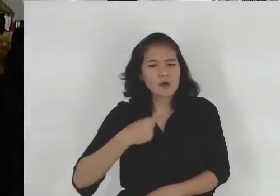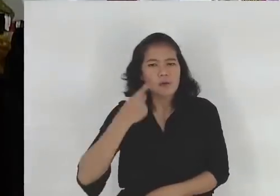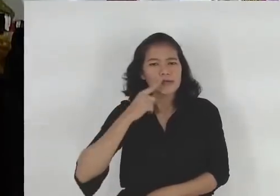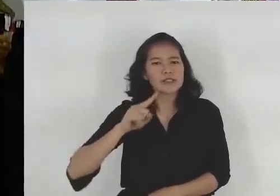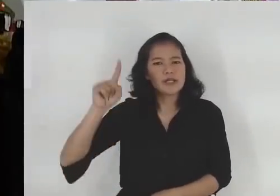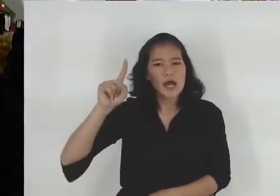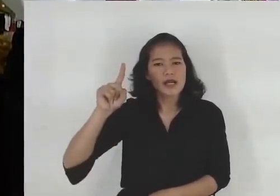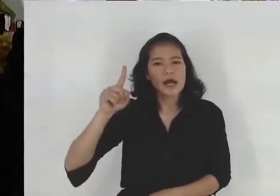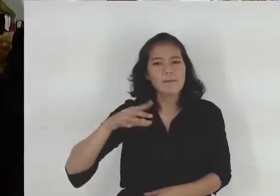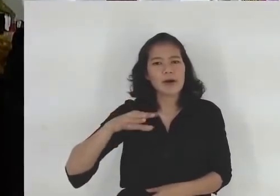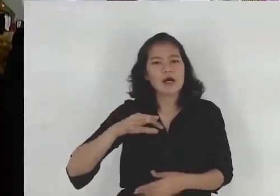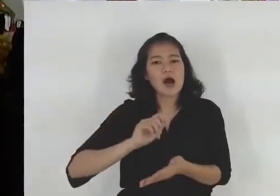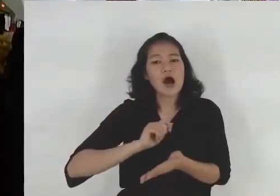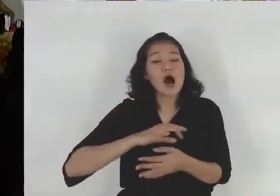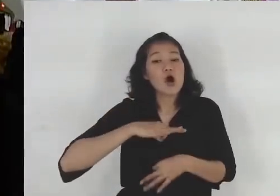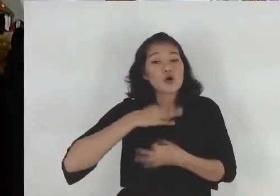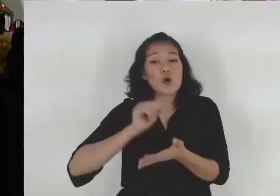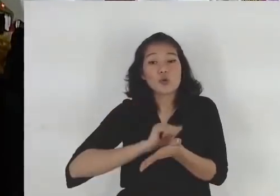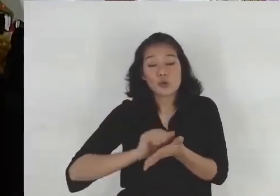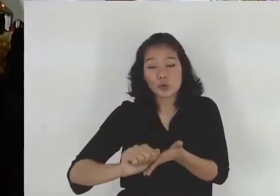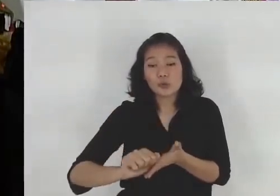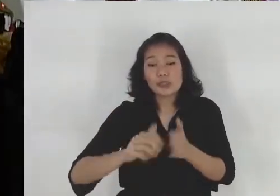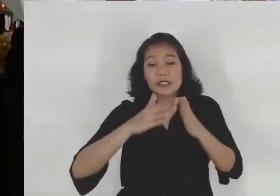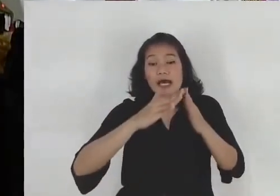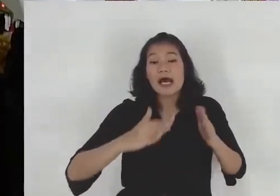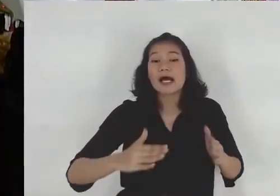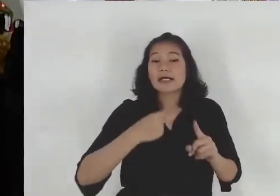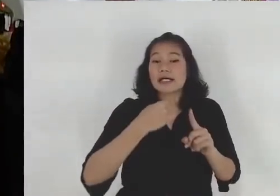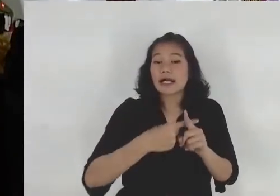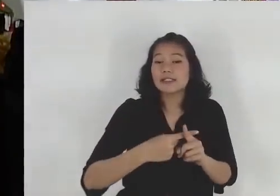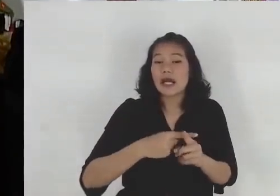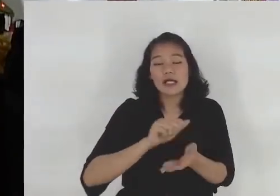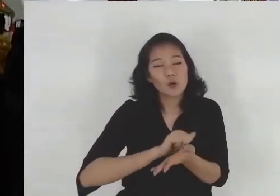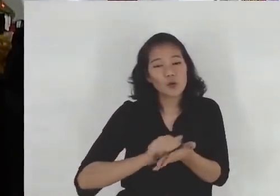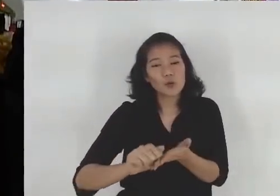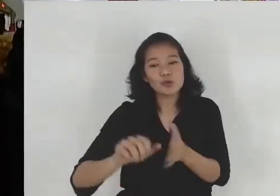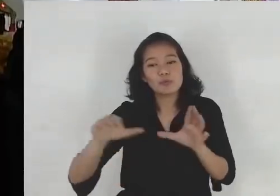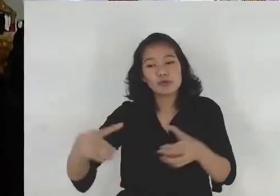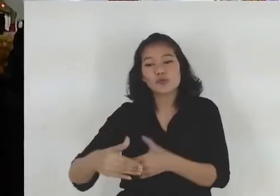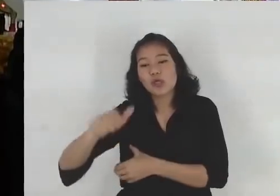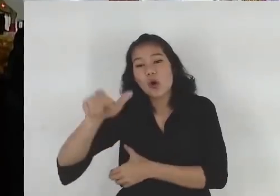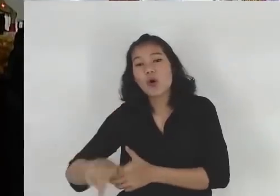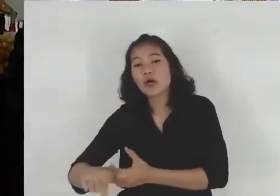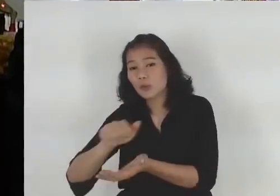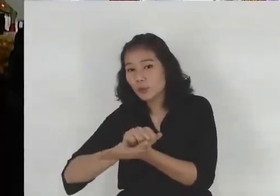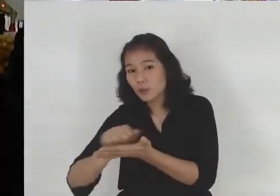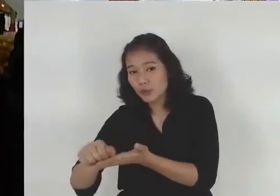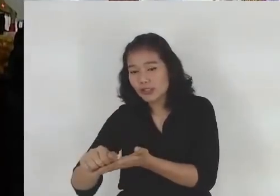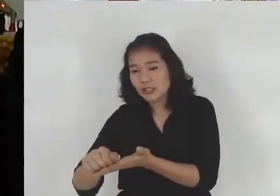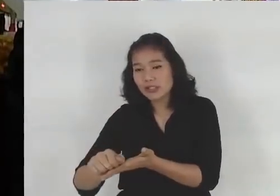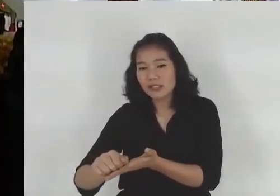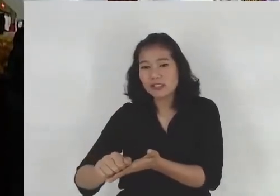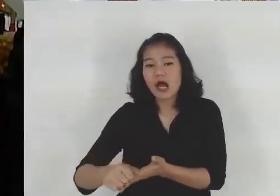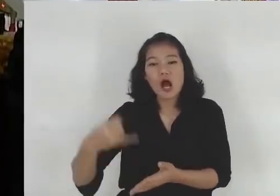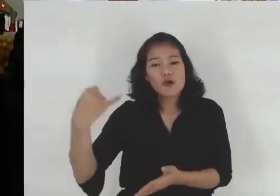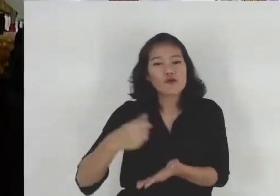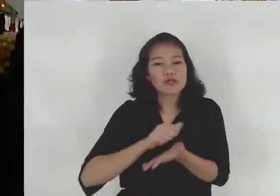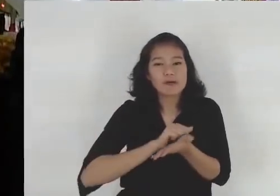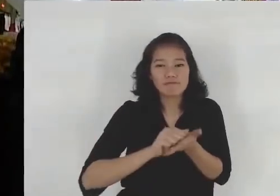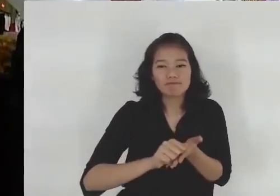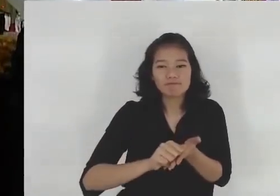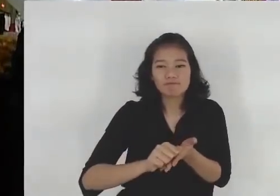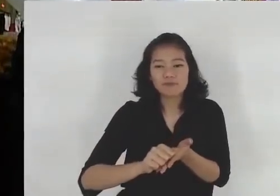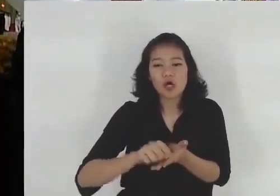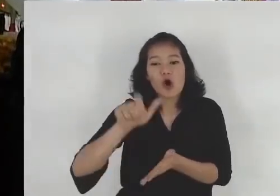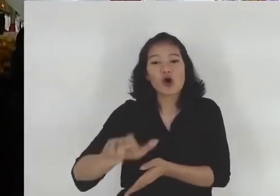percaya kepada roh kudus Hai gereja yang kudus dan am persekutuan orang Kudus Pengampunan Dosa kebangkitan